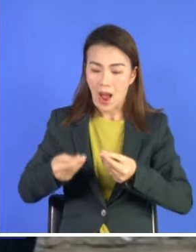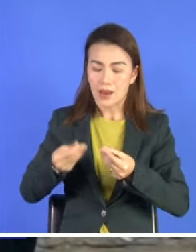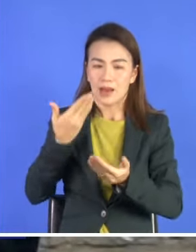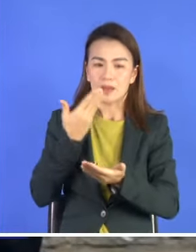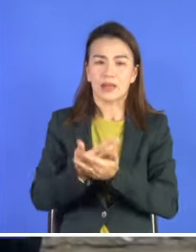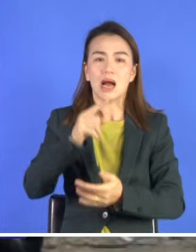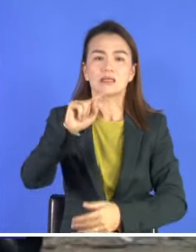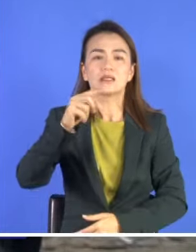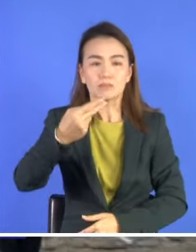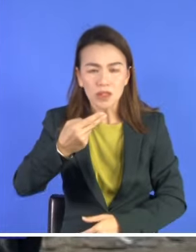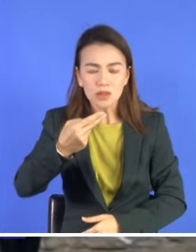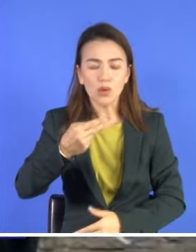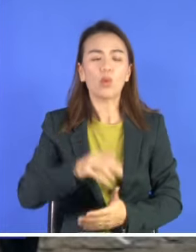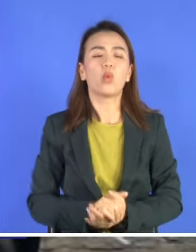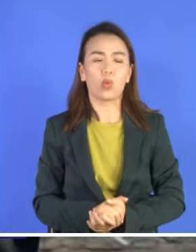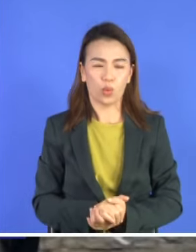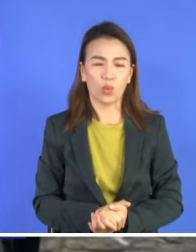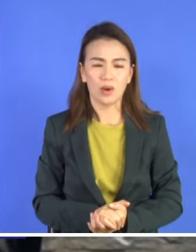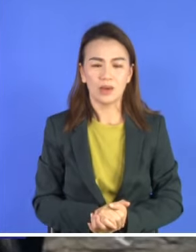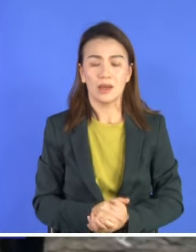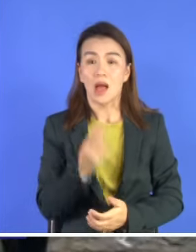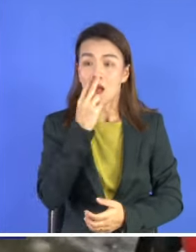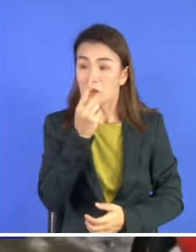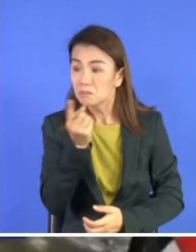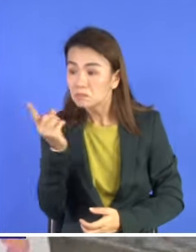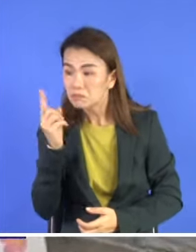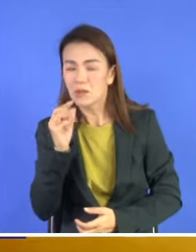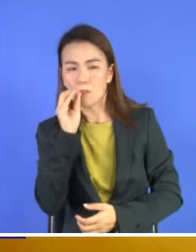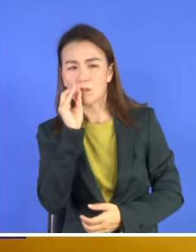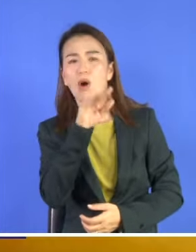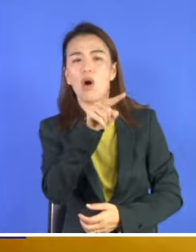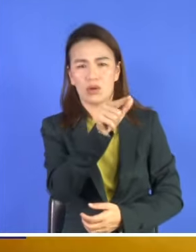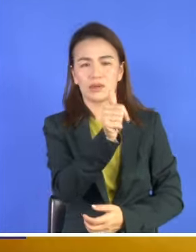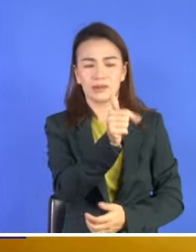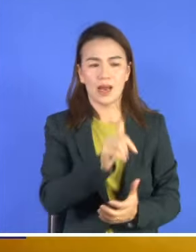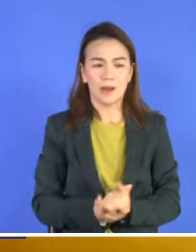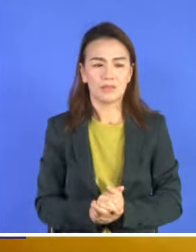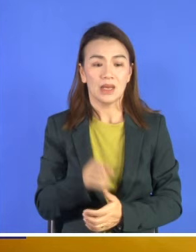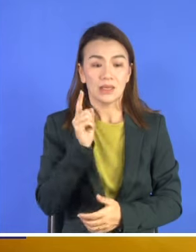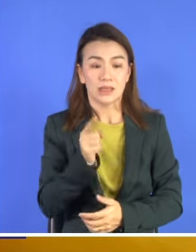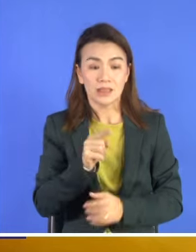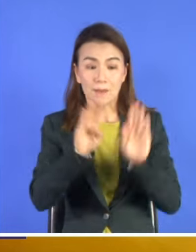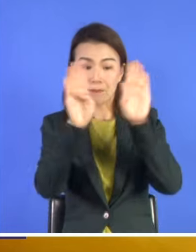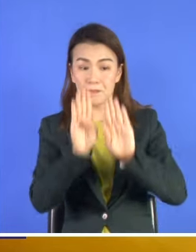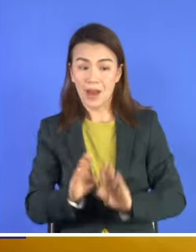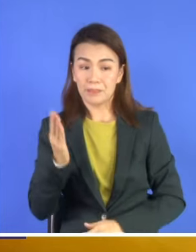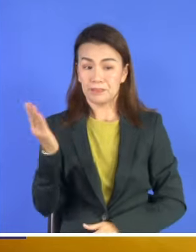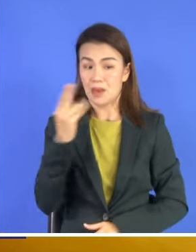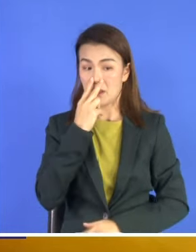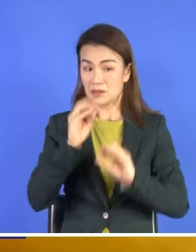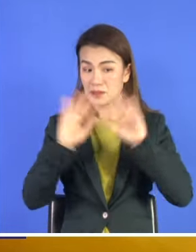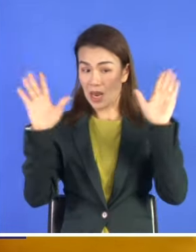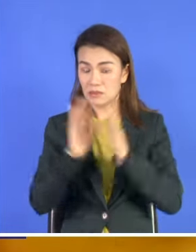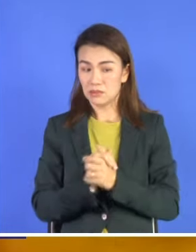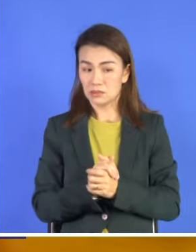ใครอยู่แถวๆบางบัวทองพอจะเห็นก็บอกเขาได้นะคะเจ้าโจอี้มันก็มีลักษณะพิเศษอยู่เห็นเด่นชัดคือมันจะ